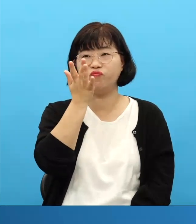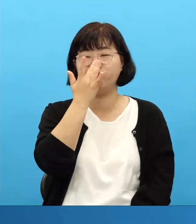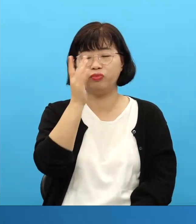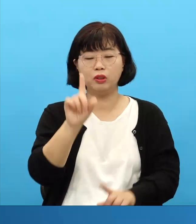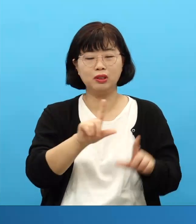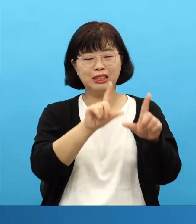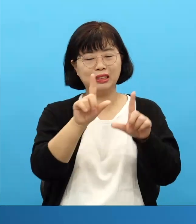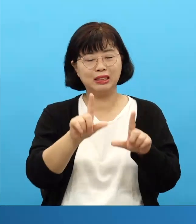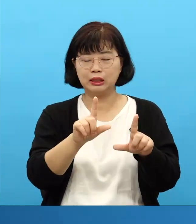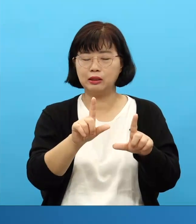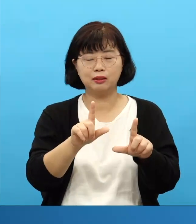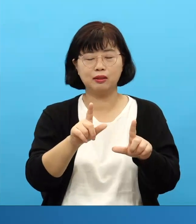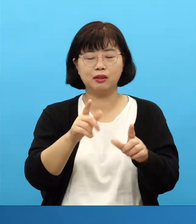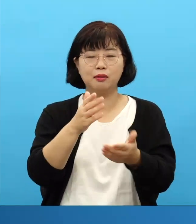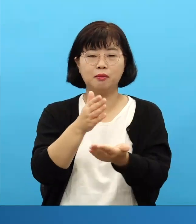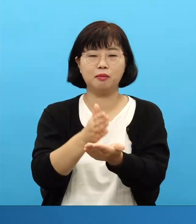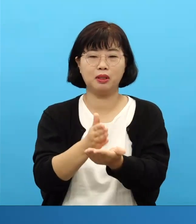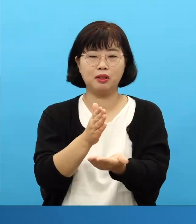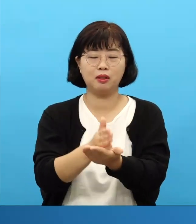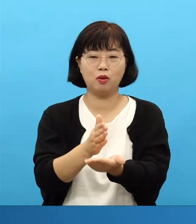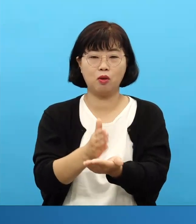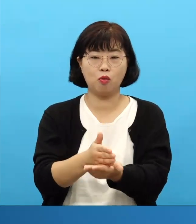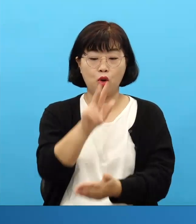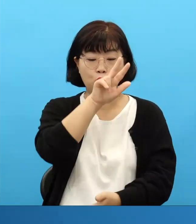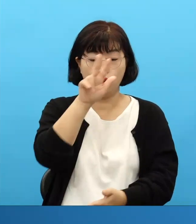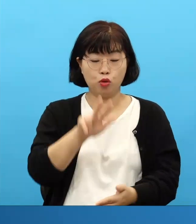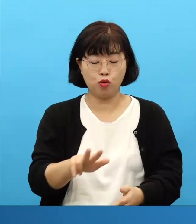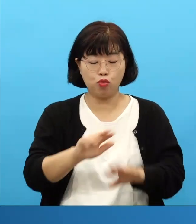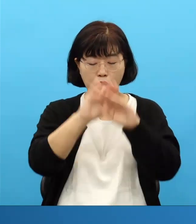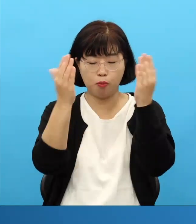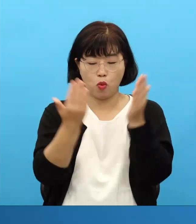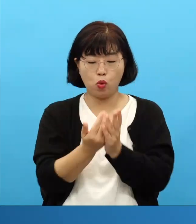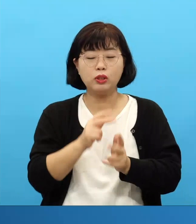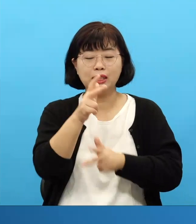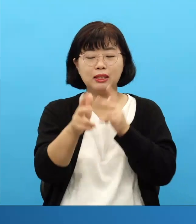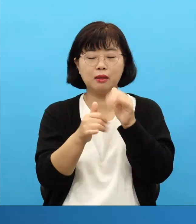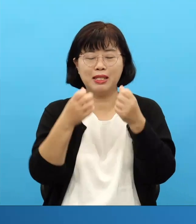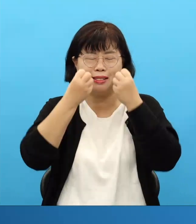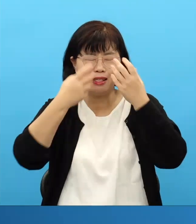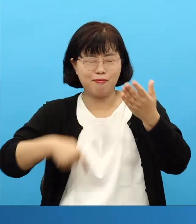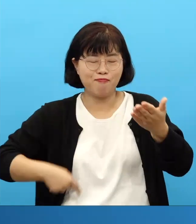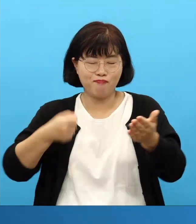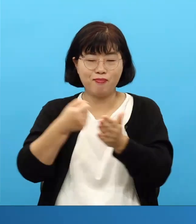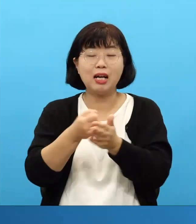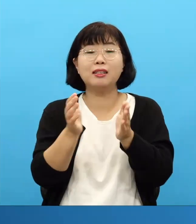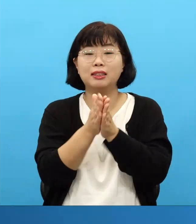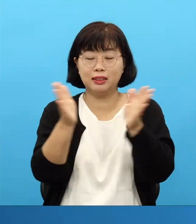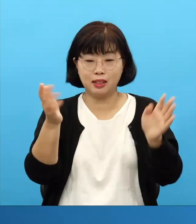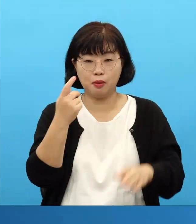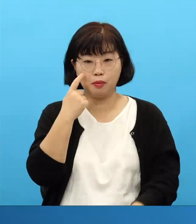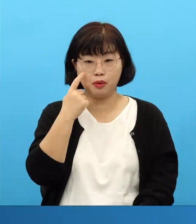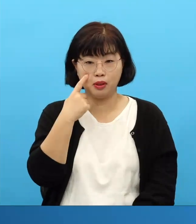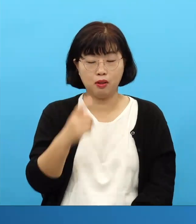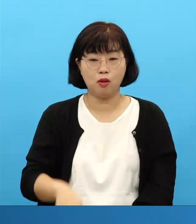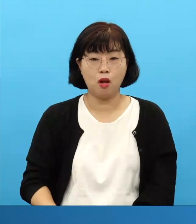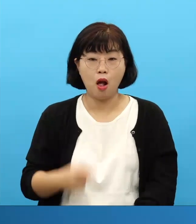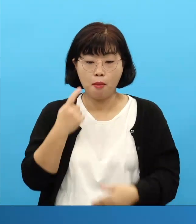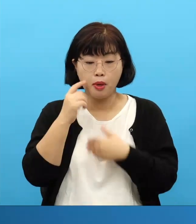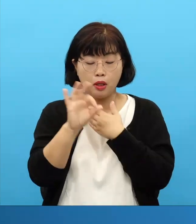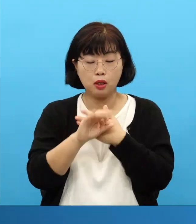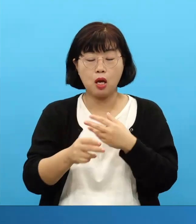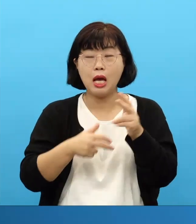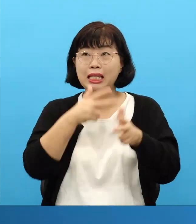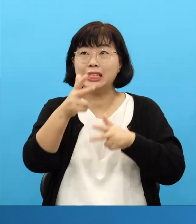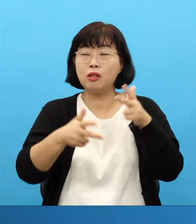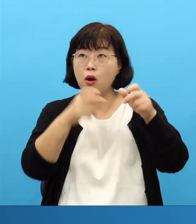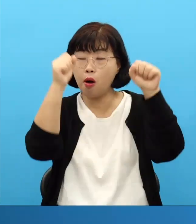사람들은 진짜 새로 시작하셔야 됩니다. And so our busy throughout the nation, the world really begin anew. 혹시 여러분이 다 망했어도 괜찮아요. 그걸 망해야